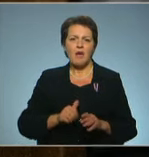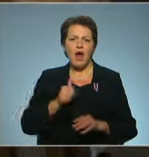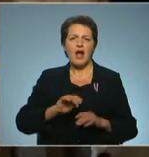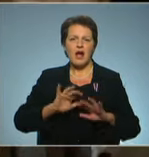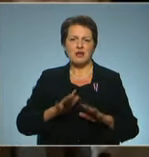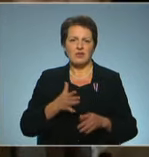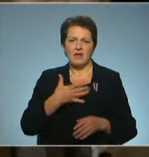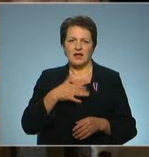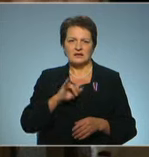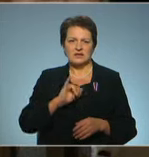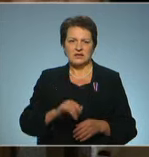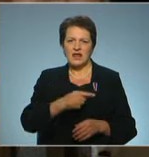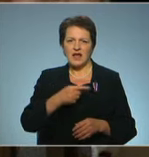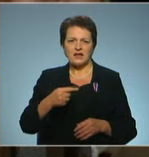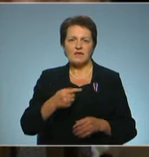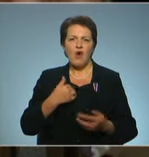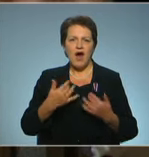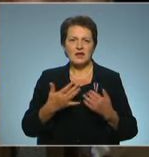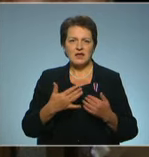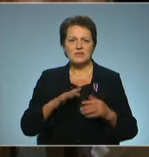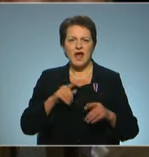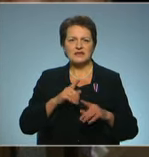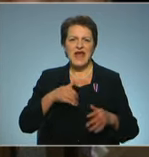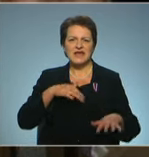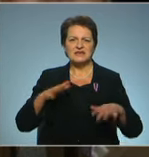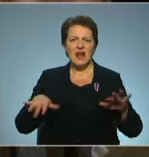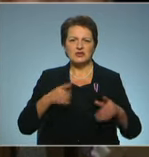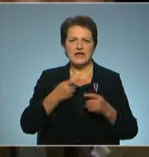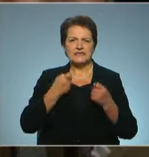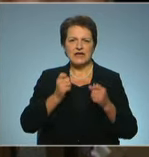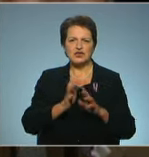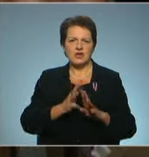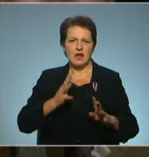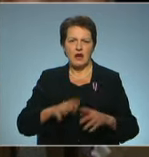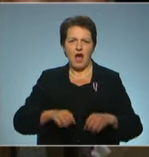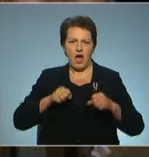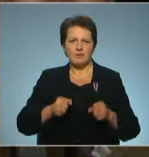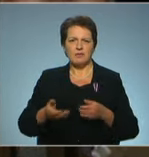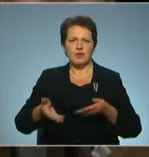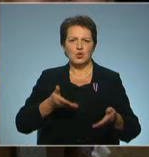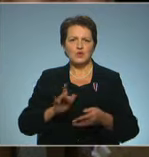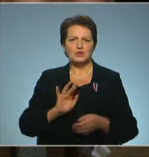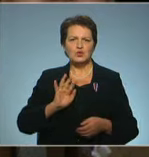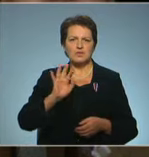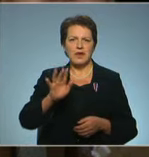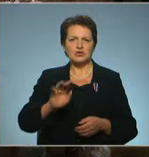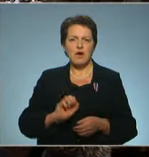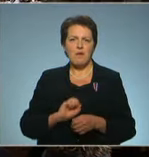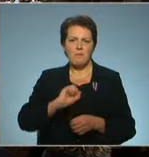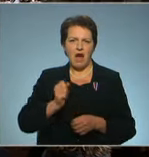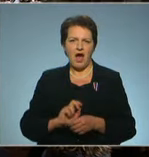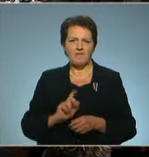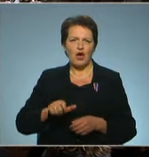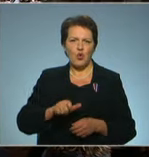parazītisku attieksmi, kas te izklaidus, te ciešās ierindās, apņēmīgi dodas uz priekšu. Pārvar upes,